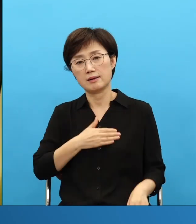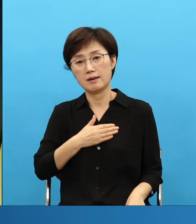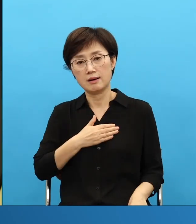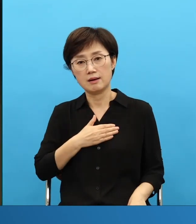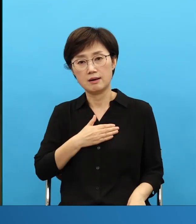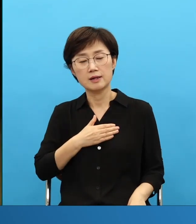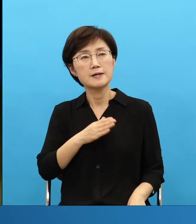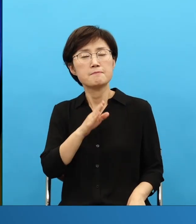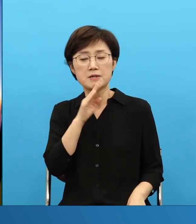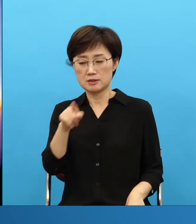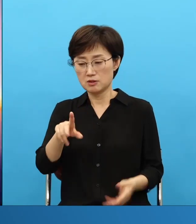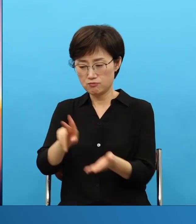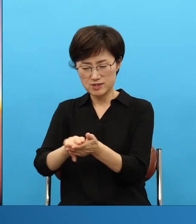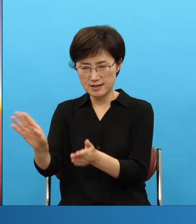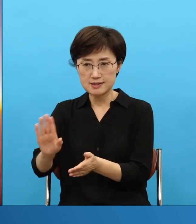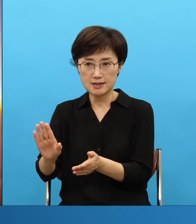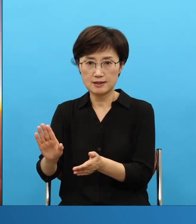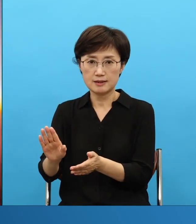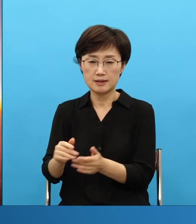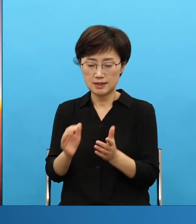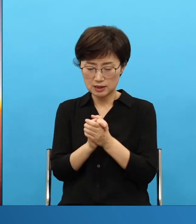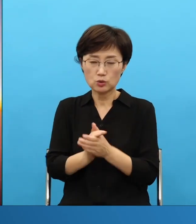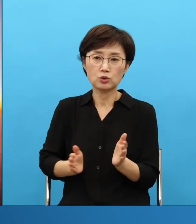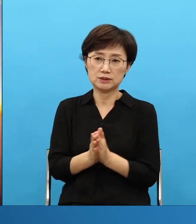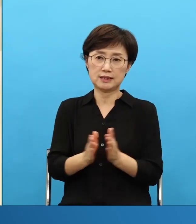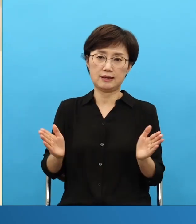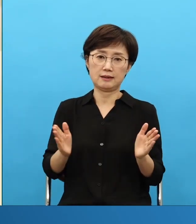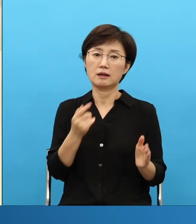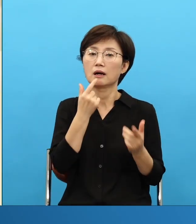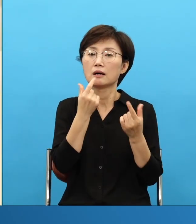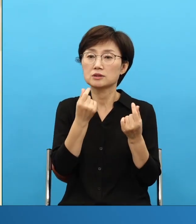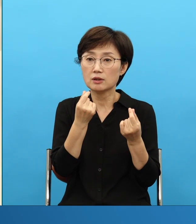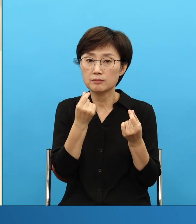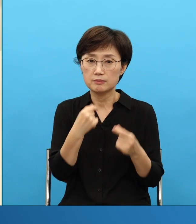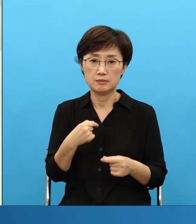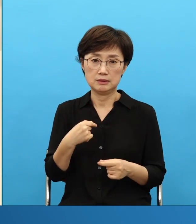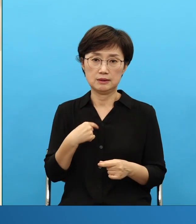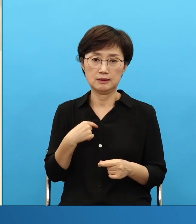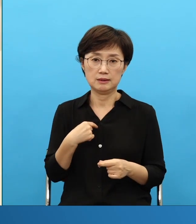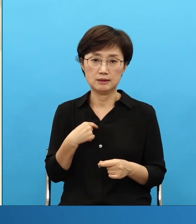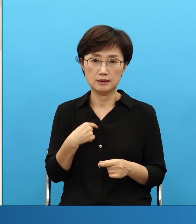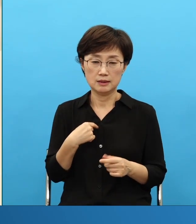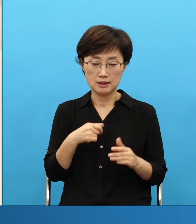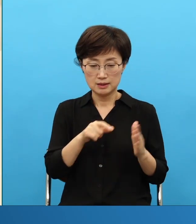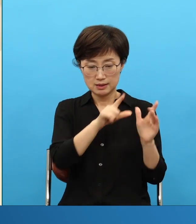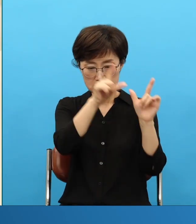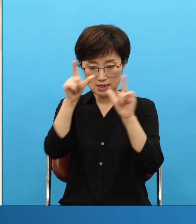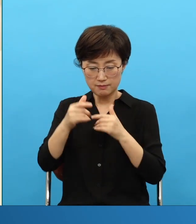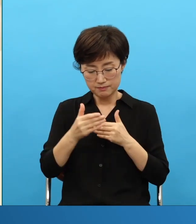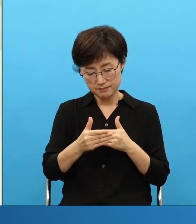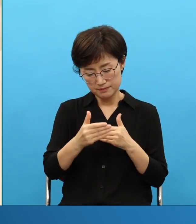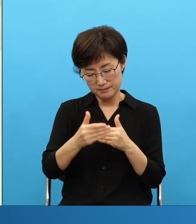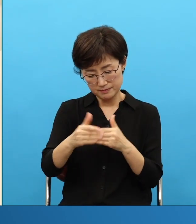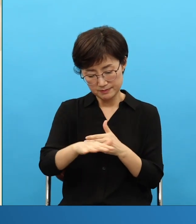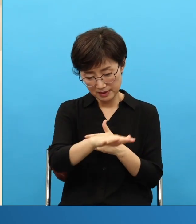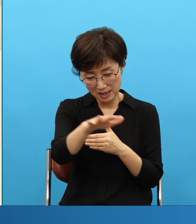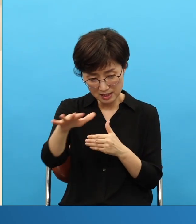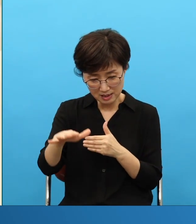진짜 문제에 도전한 거라고 하셨는데 정말 이 모든 인생의 여정,